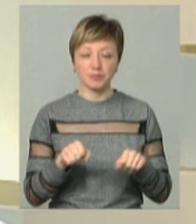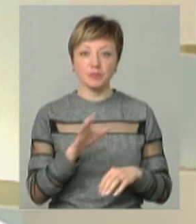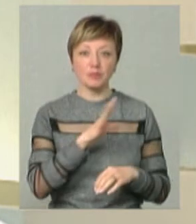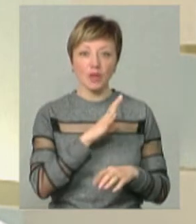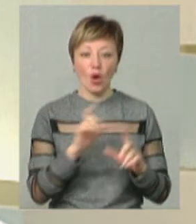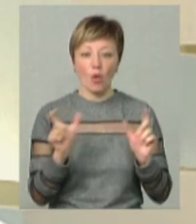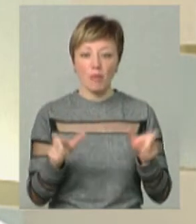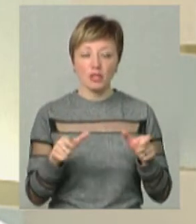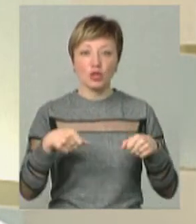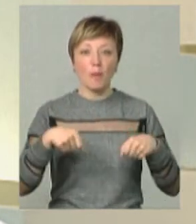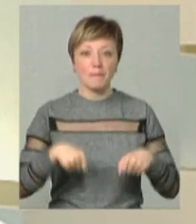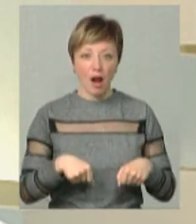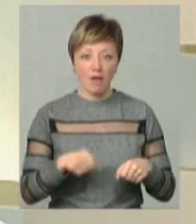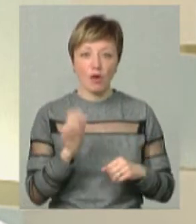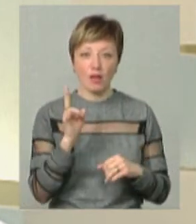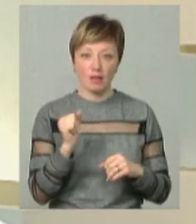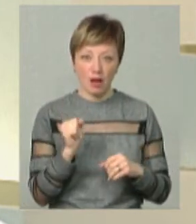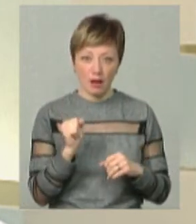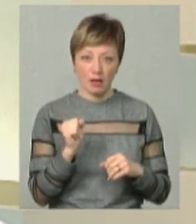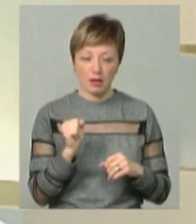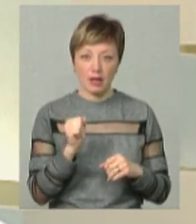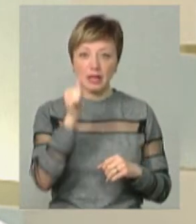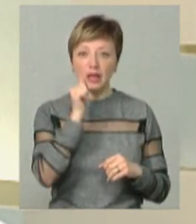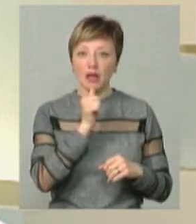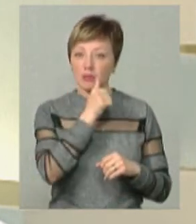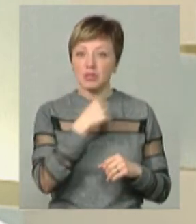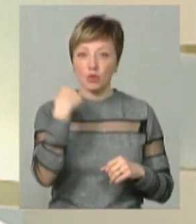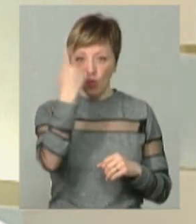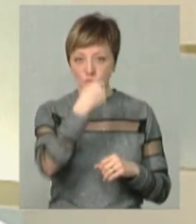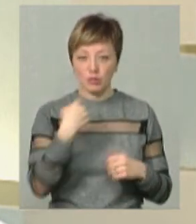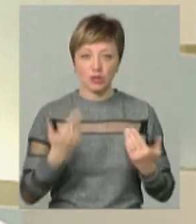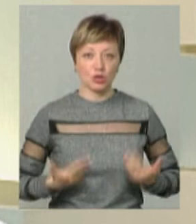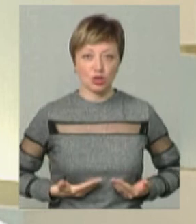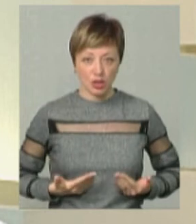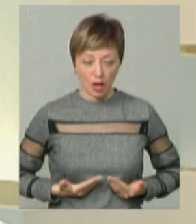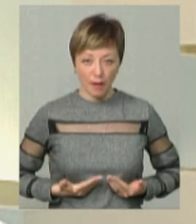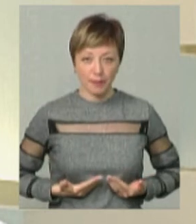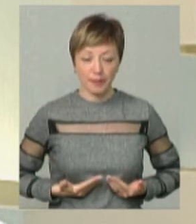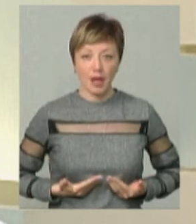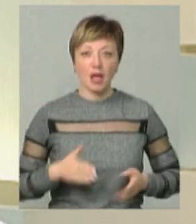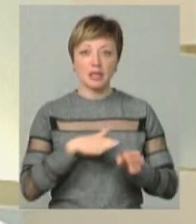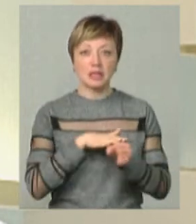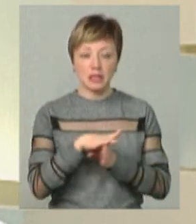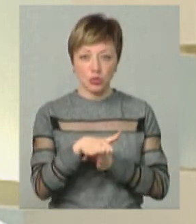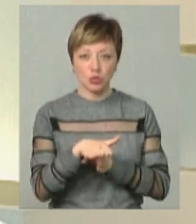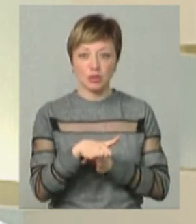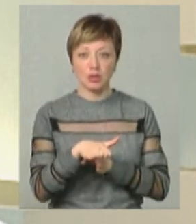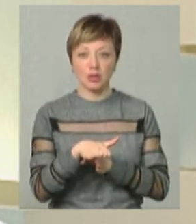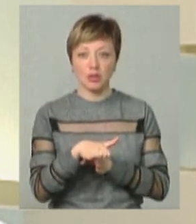бути обмежено право на таємницю особистого життя, тому що здійснюється